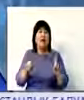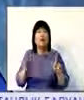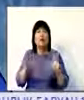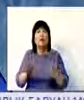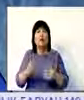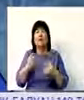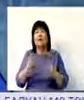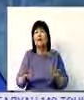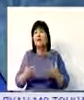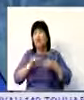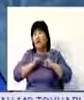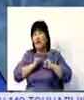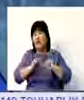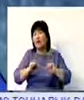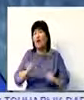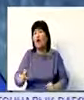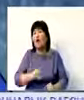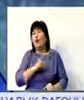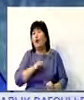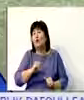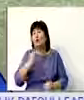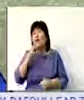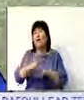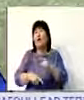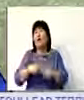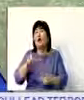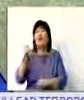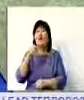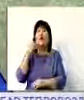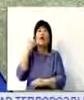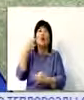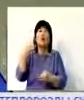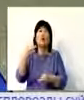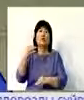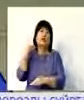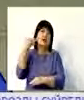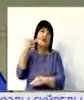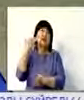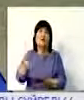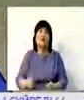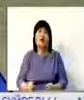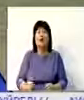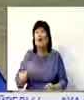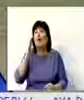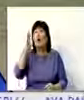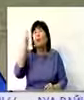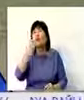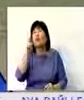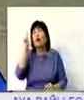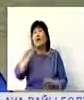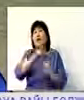достықтың, еңселі елдіктің рухы өрлеп, тәуелсіздіктің жалауы желбірейтін мереке. Болашаққа деген осы